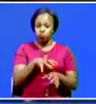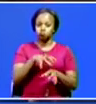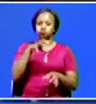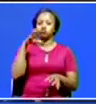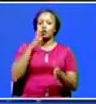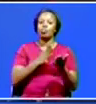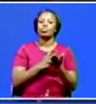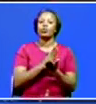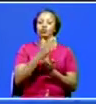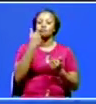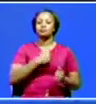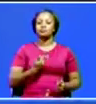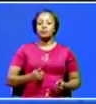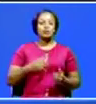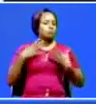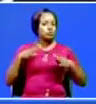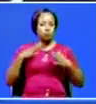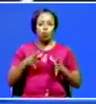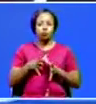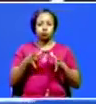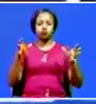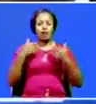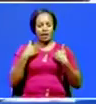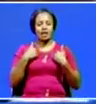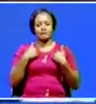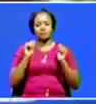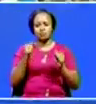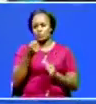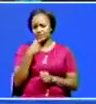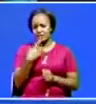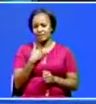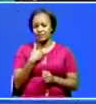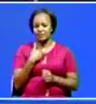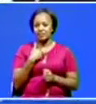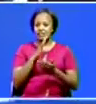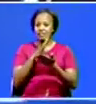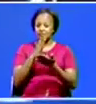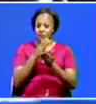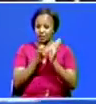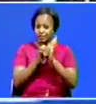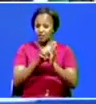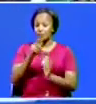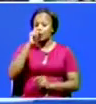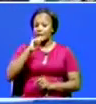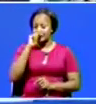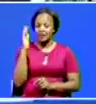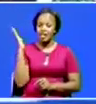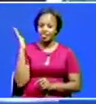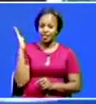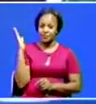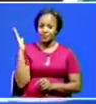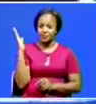wanaougua wasijifungie. Nyanyapaa inategemea na maeneo. Kuna maeneo mengine ni heshima, kwa mfano kule Pwani za Tanzania, ukienda kule